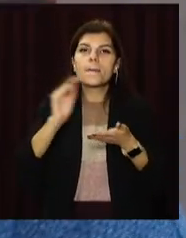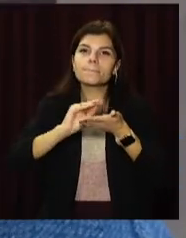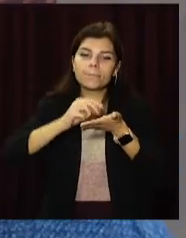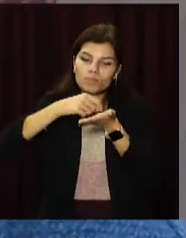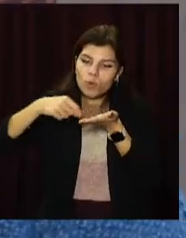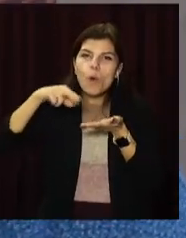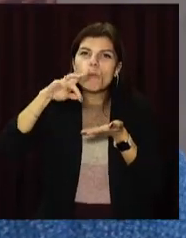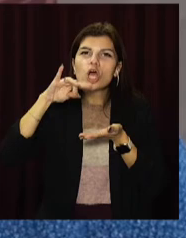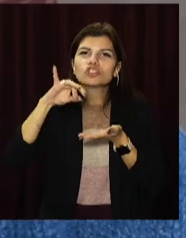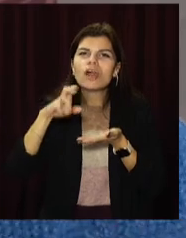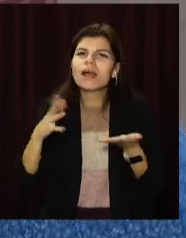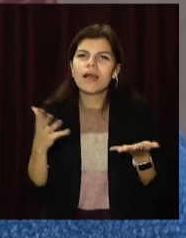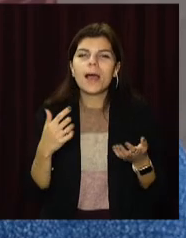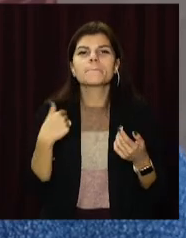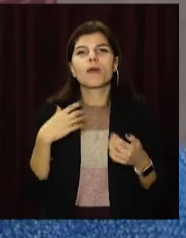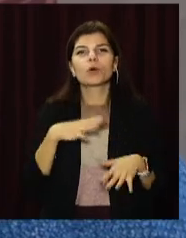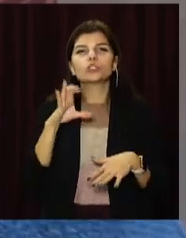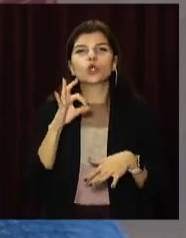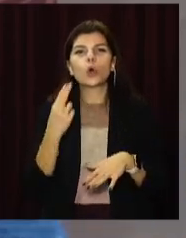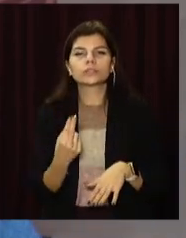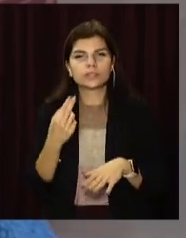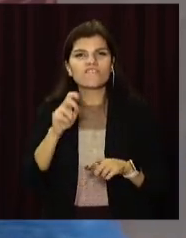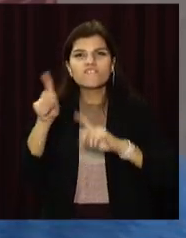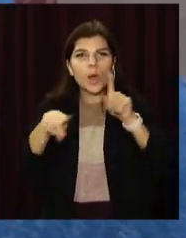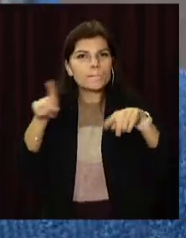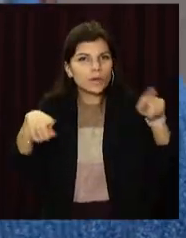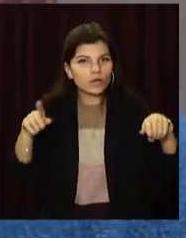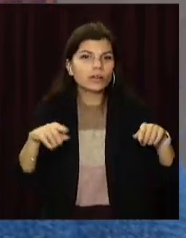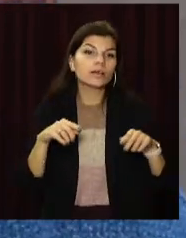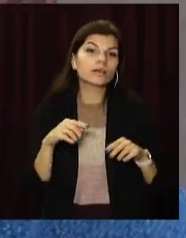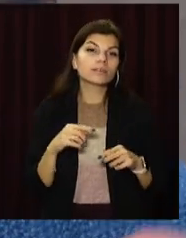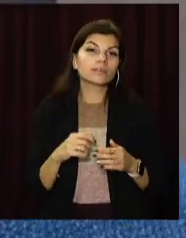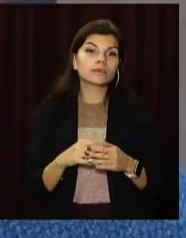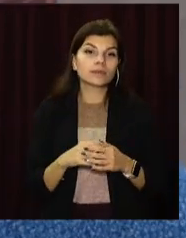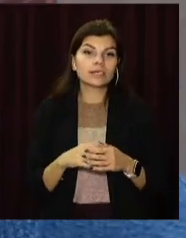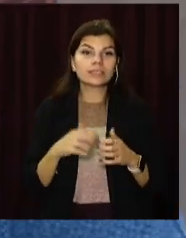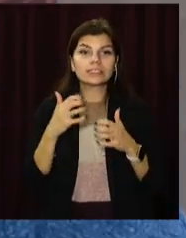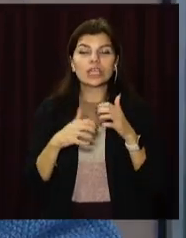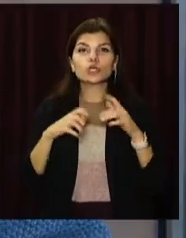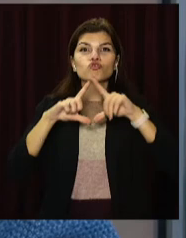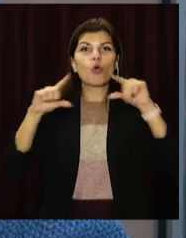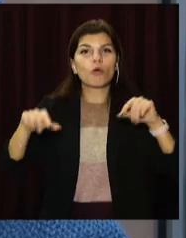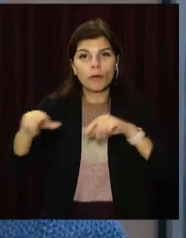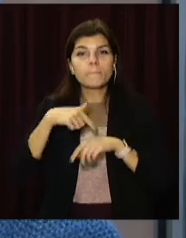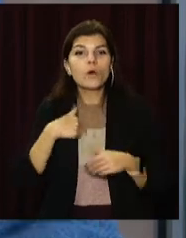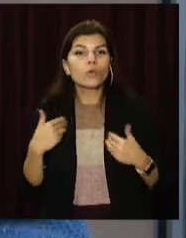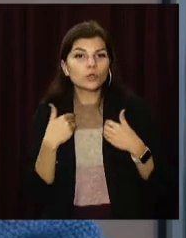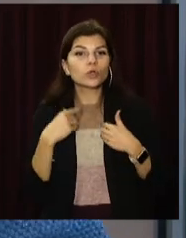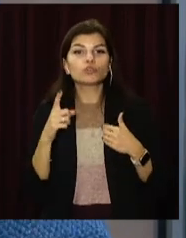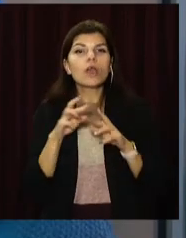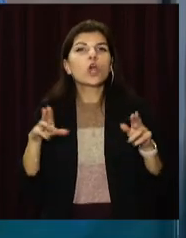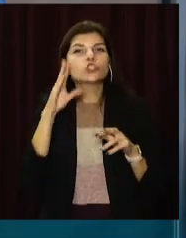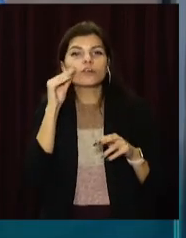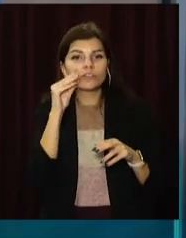Дмитра Івановича. Ми проводили соціальне опитування невеличке серед школярів. Ми хотіли, щоб він, як і